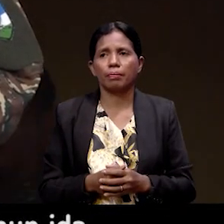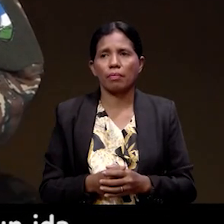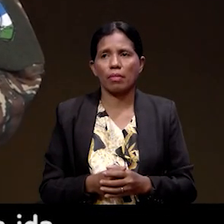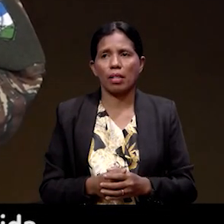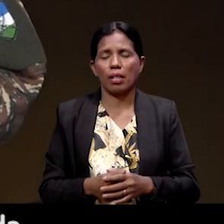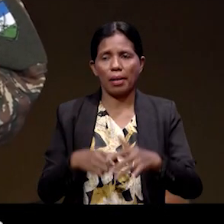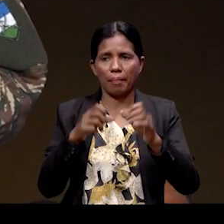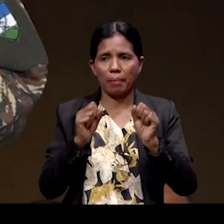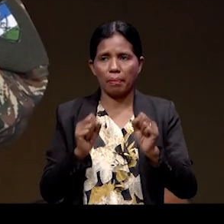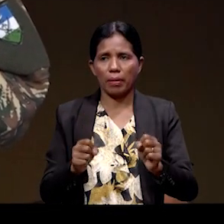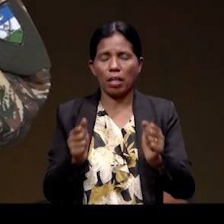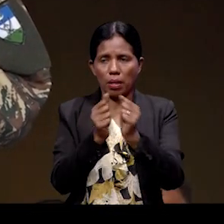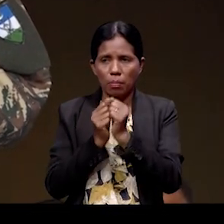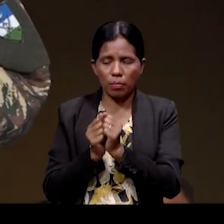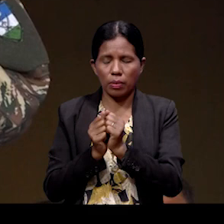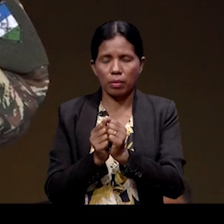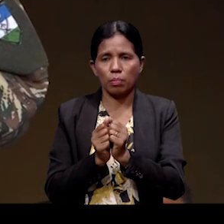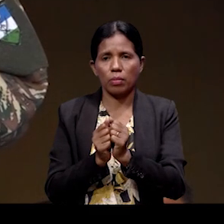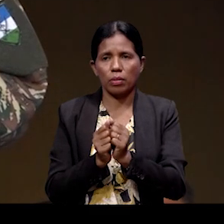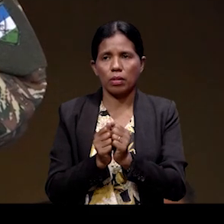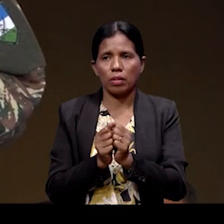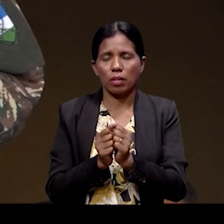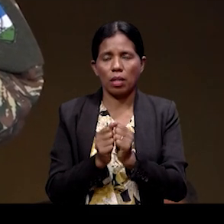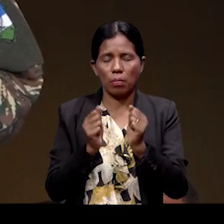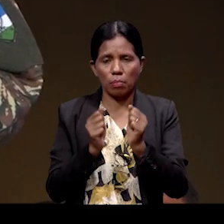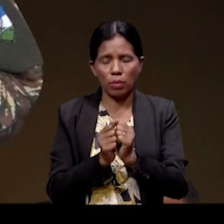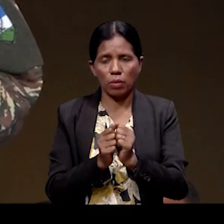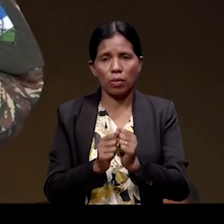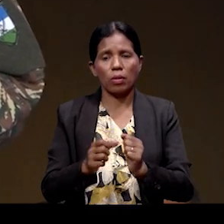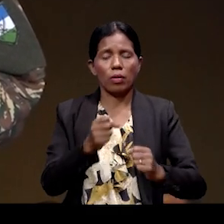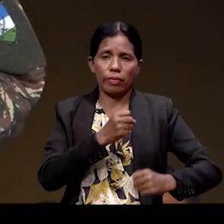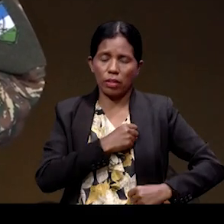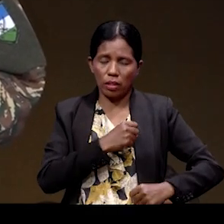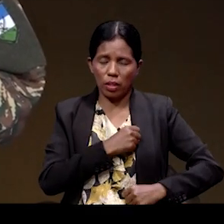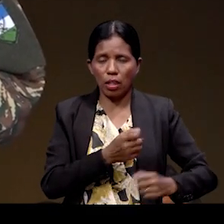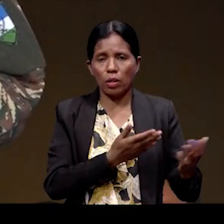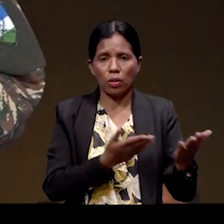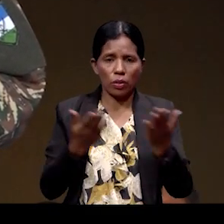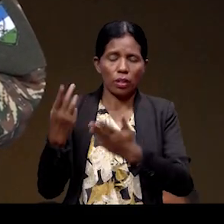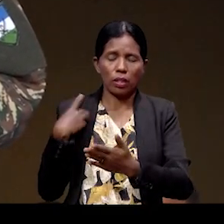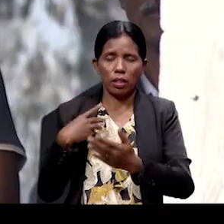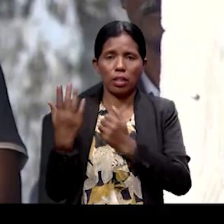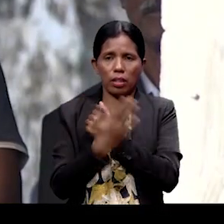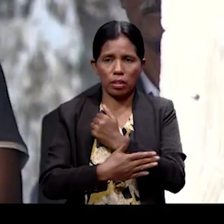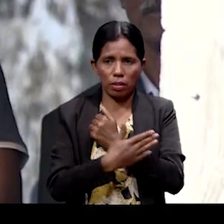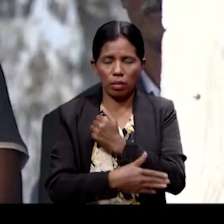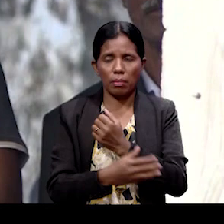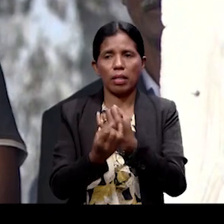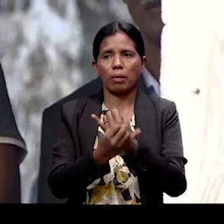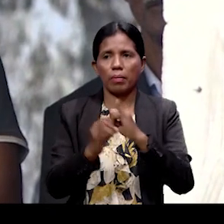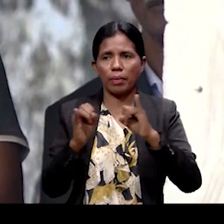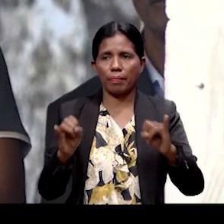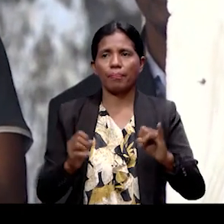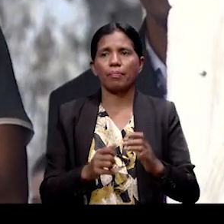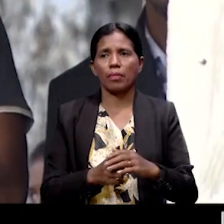bele amutu kone lima kroat valenti, lori determinasau neba independensi. Sasin